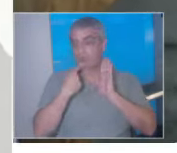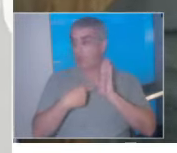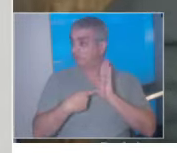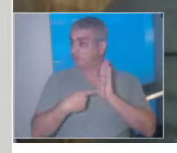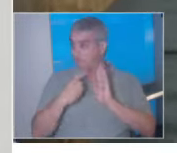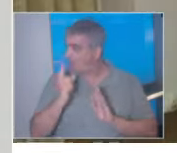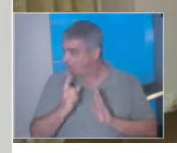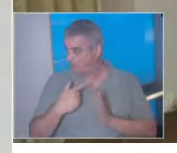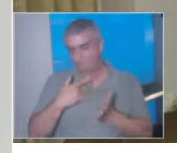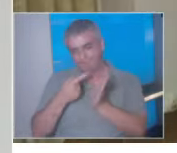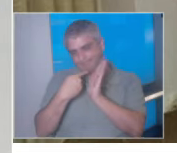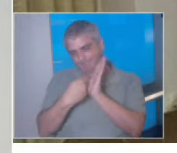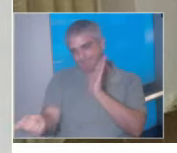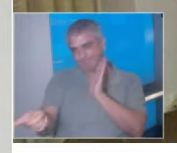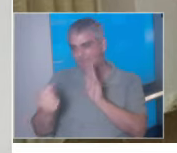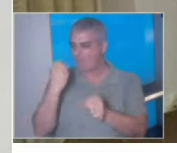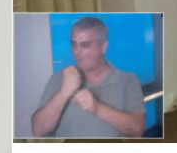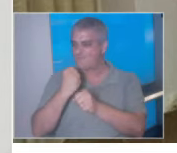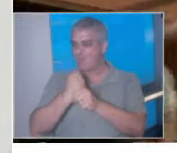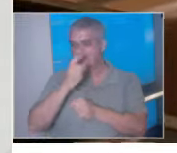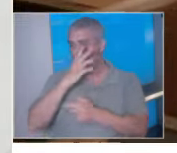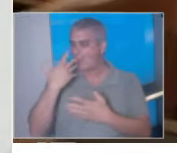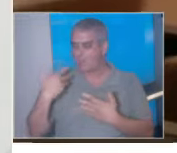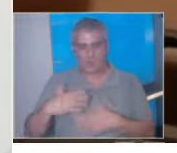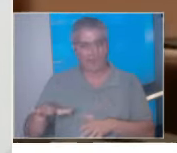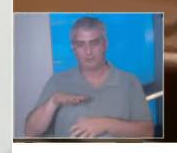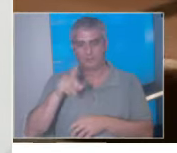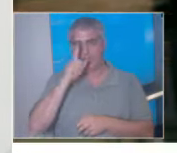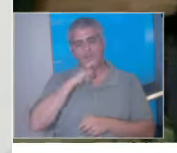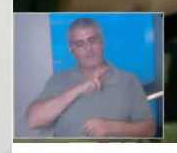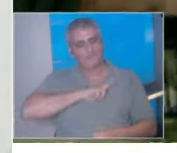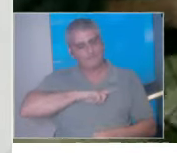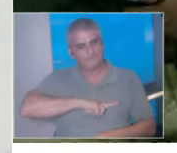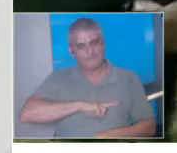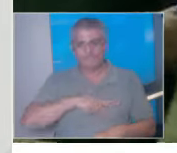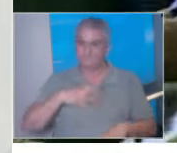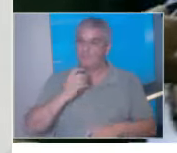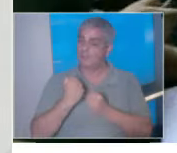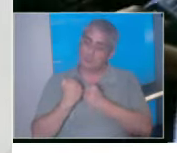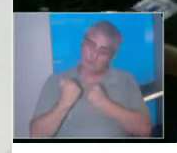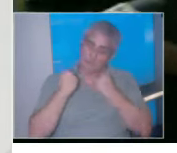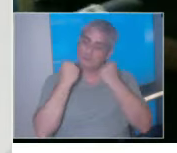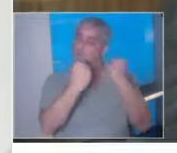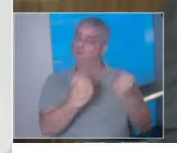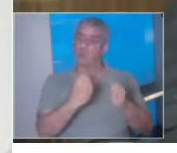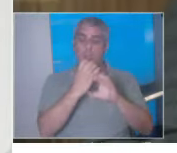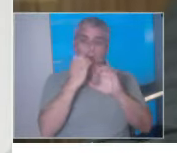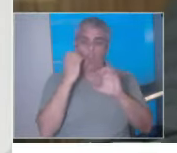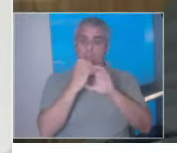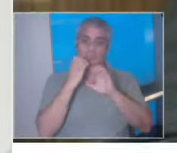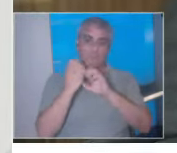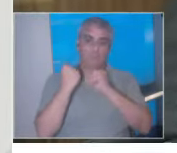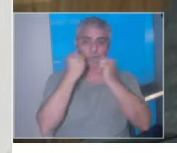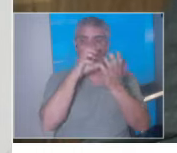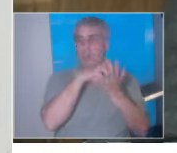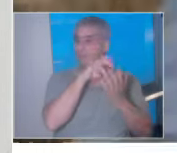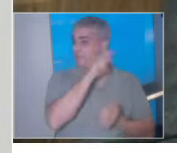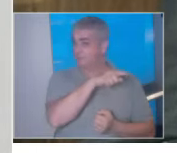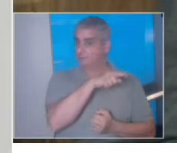אין לך עבודה, בטח לא במקום מגוריך. אבא נאלץ ללכת ולנסוע באוטובוסים